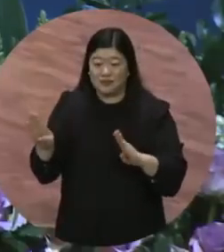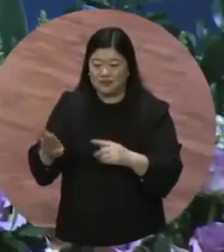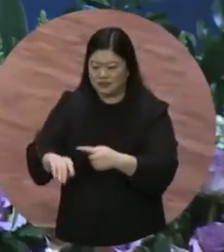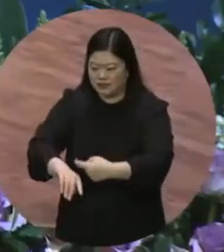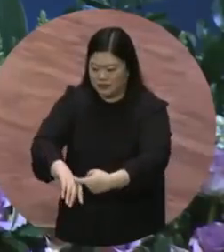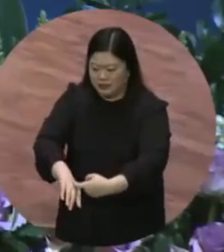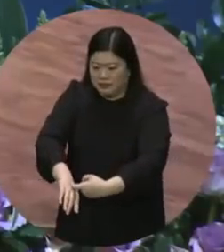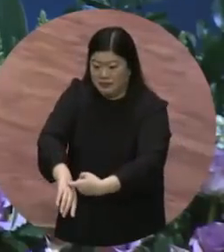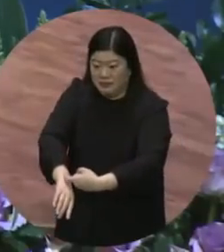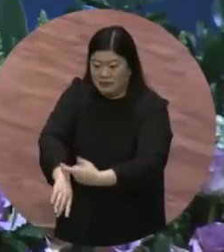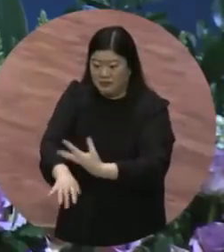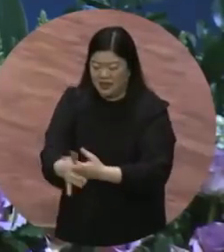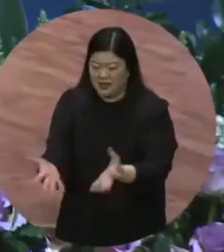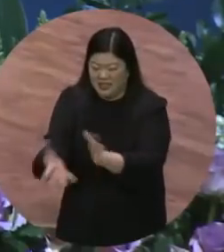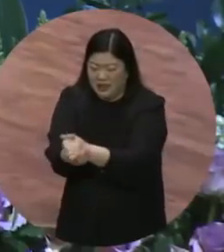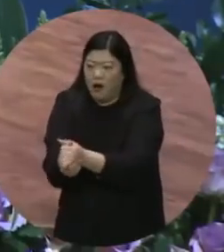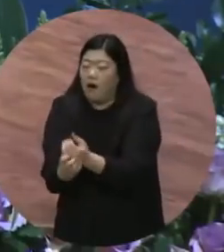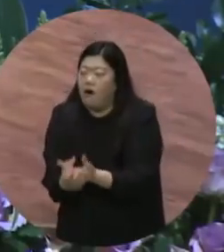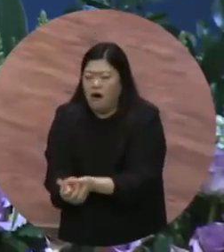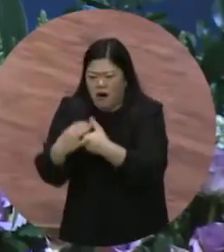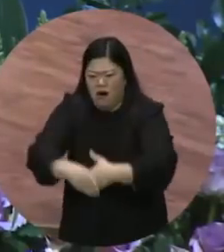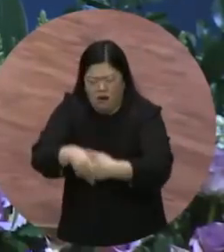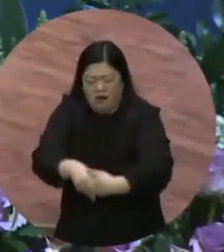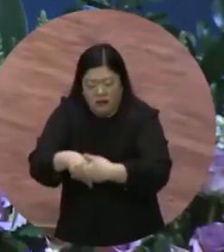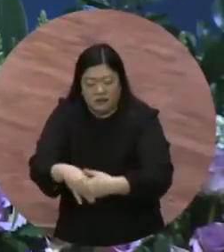징그러웠지만 제 손을 잡고 막 끌고 가더라.